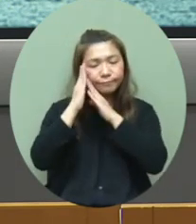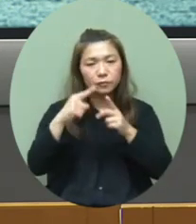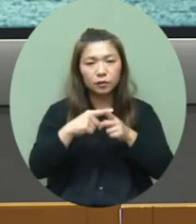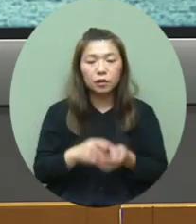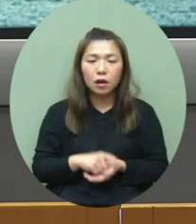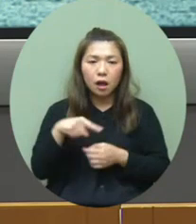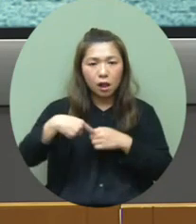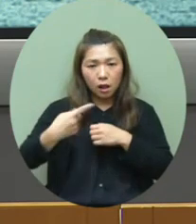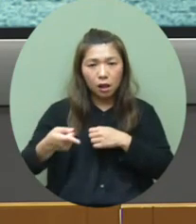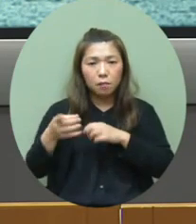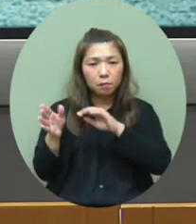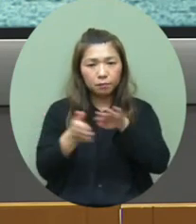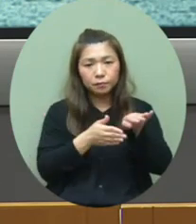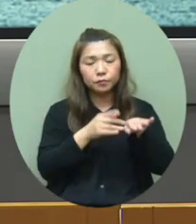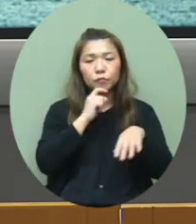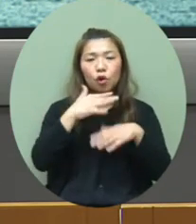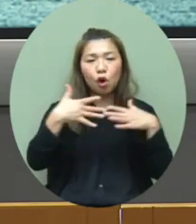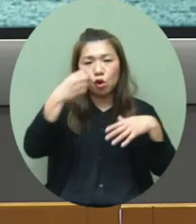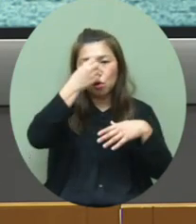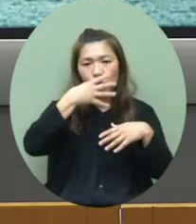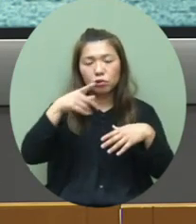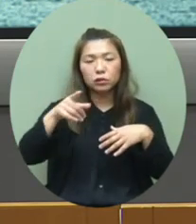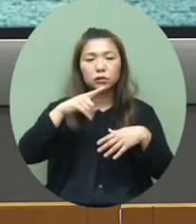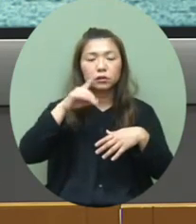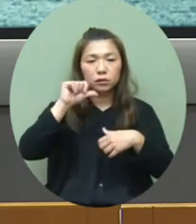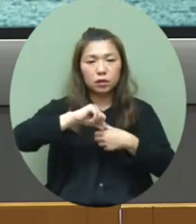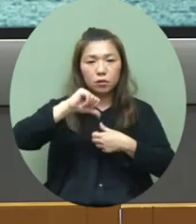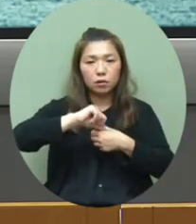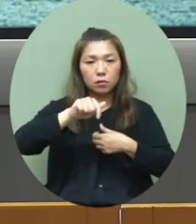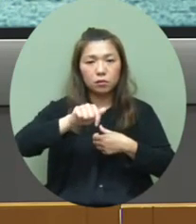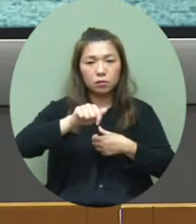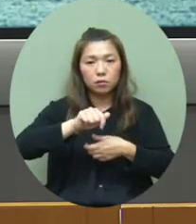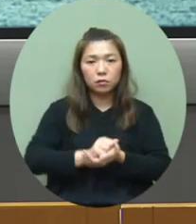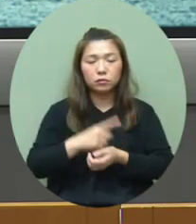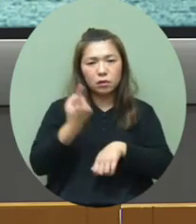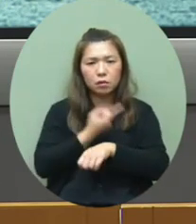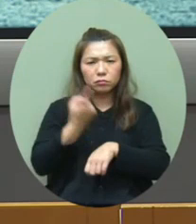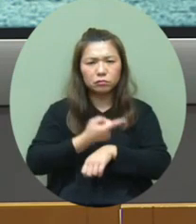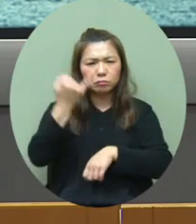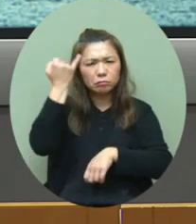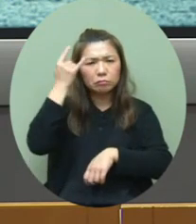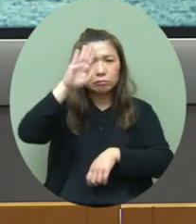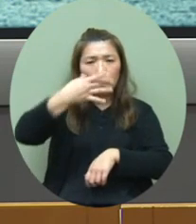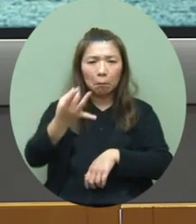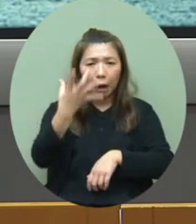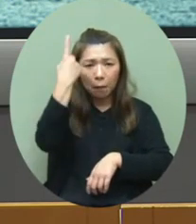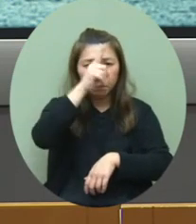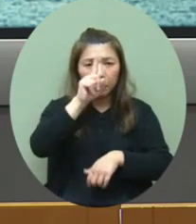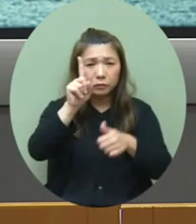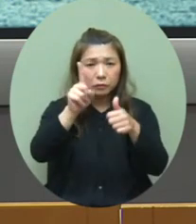卓爾嗰個海港酒家咧，就我哋暫時唔知邊位係源頭嘅嚇。